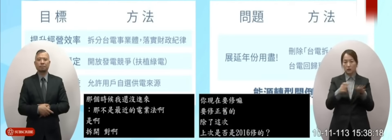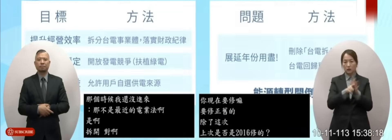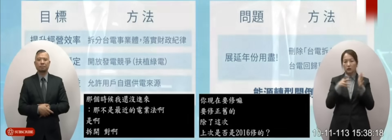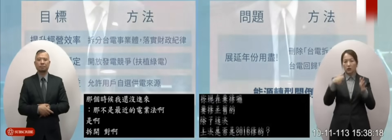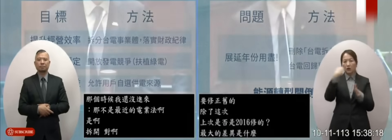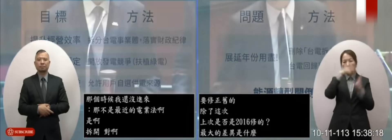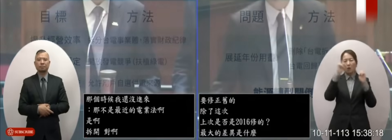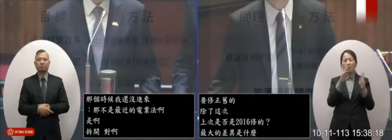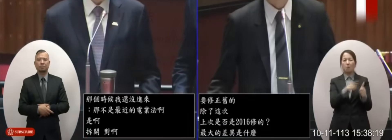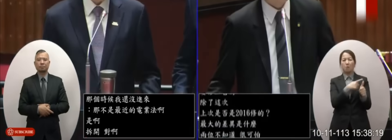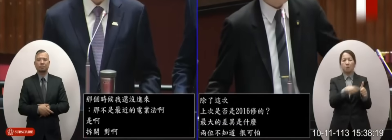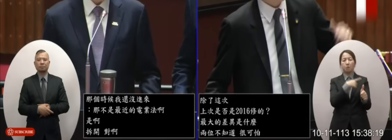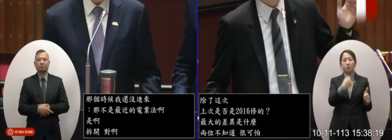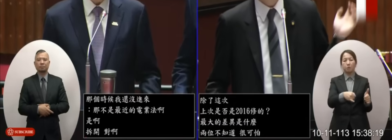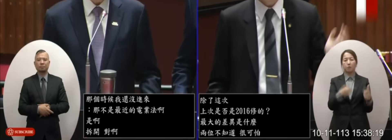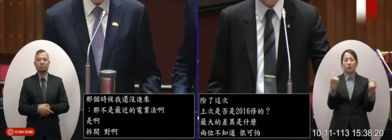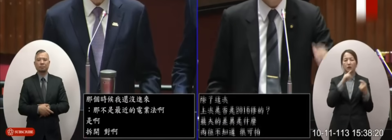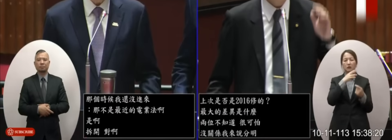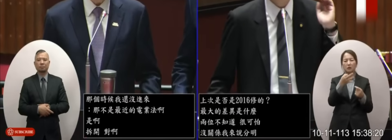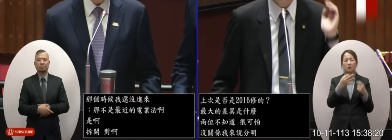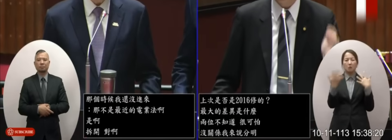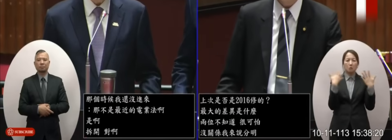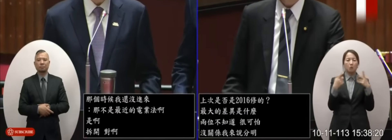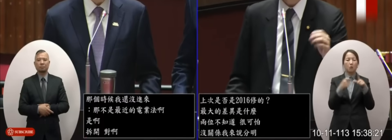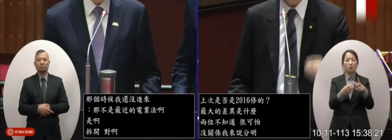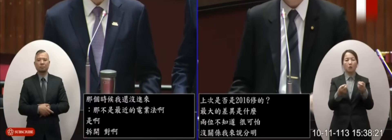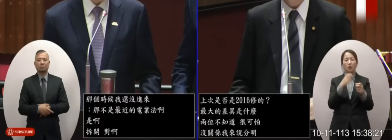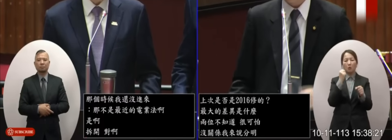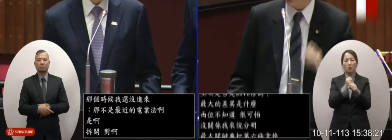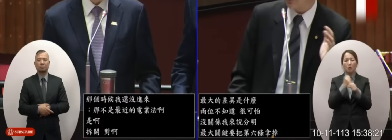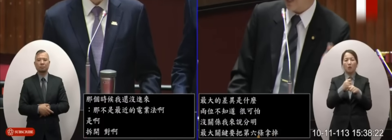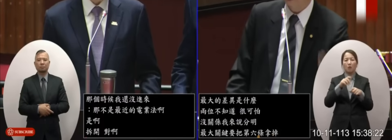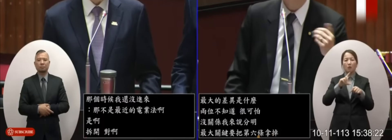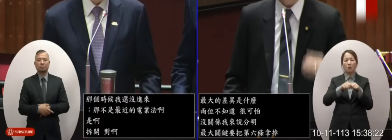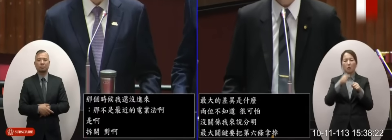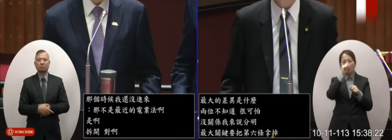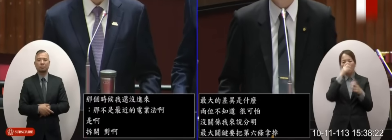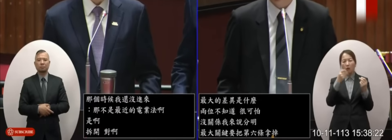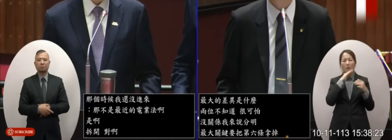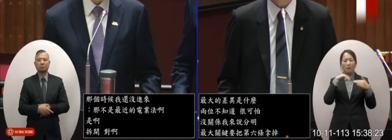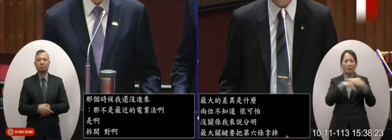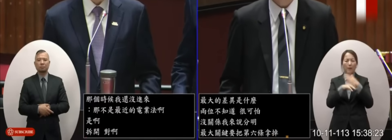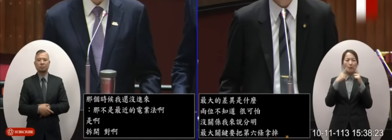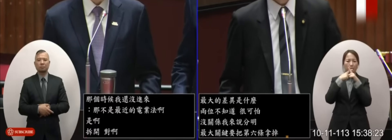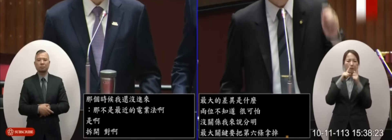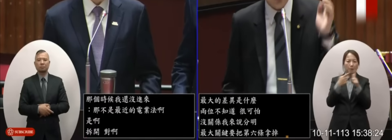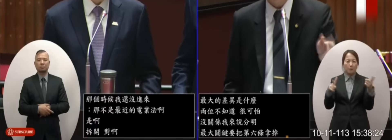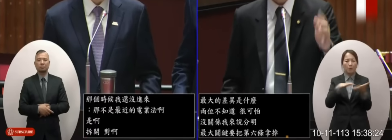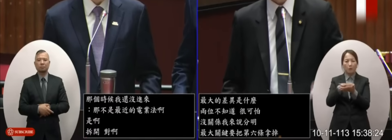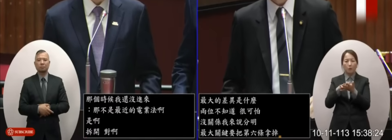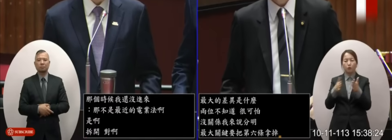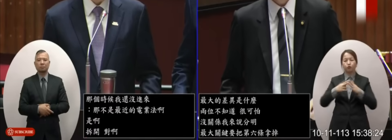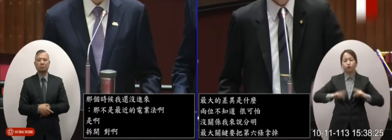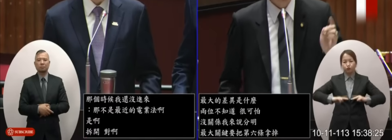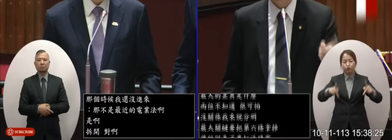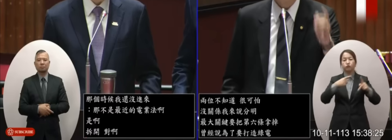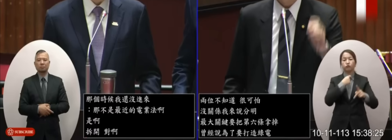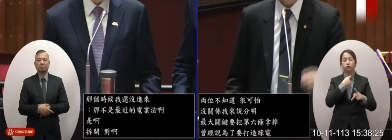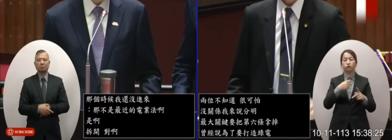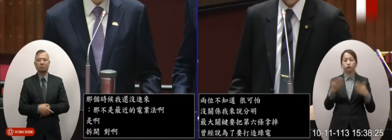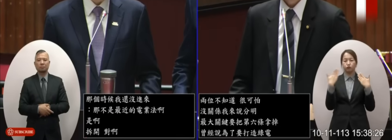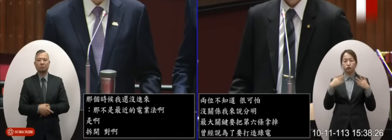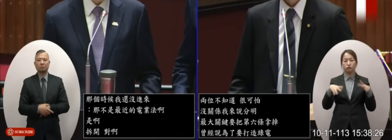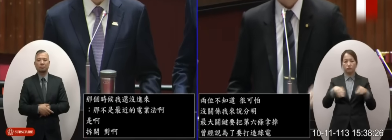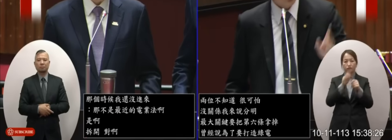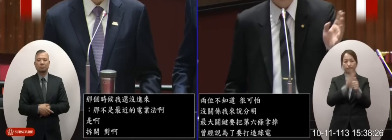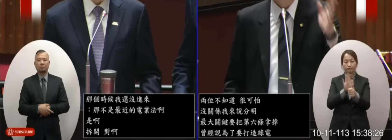电讲得一文不值啊，财务不透明，做事不效率，还有长电等等乱七八糟，必须要改革，必须要